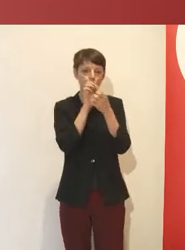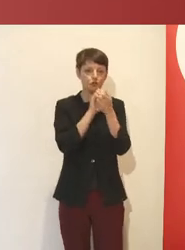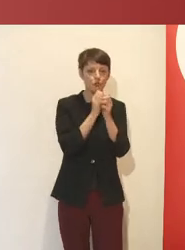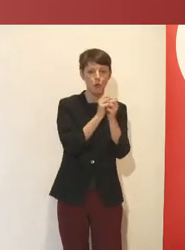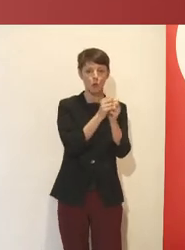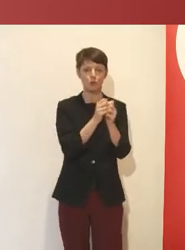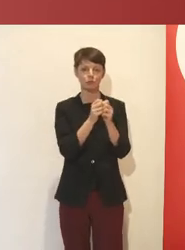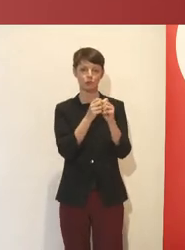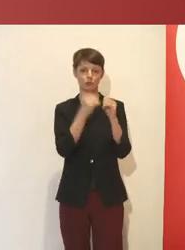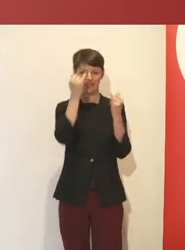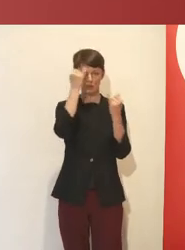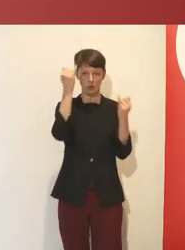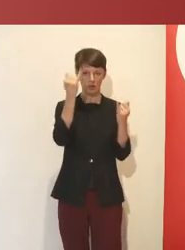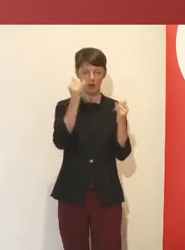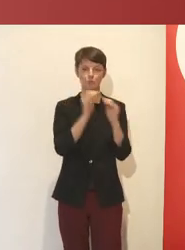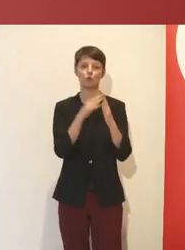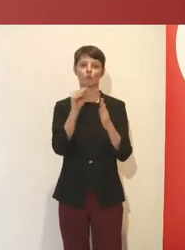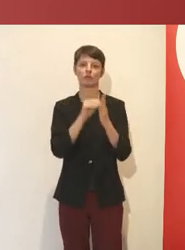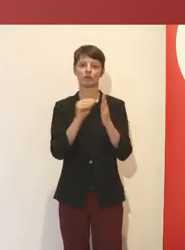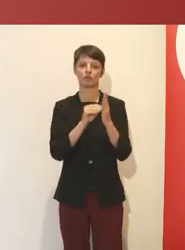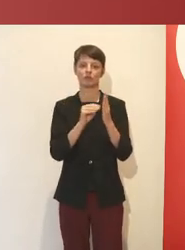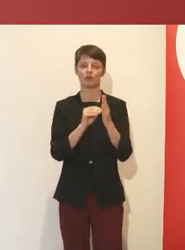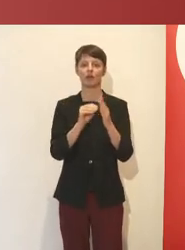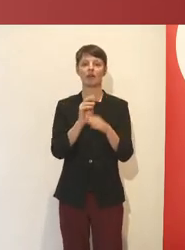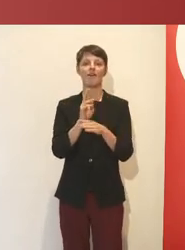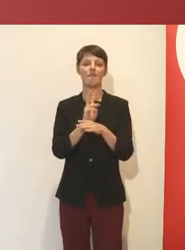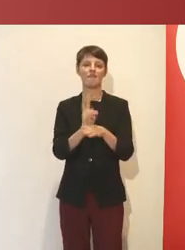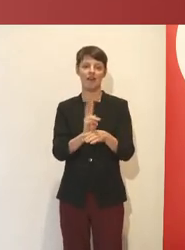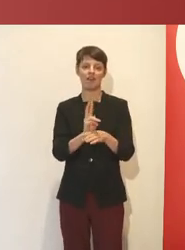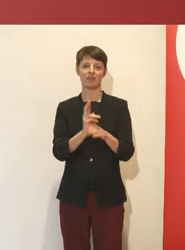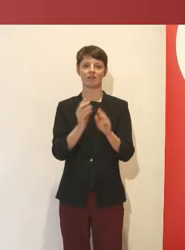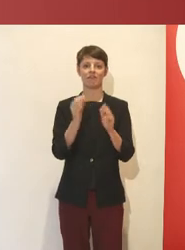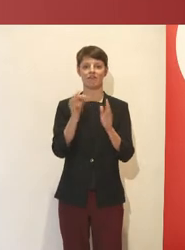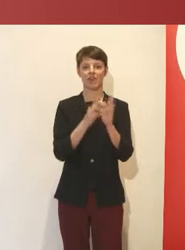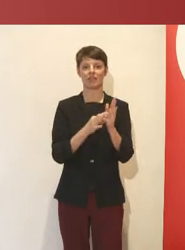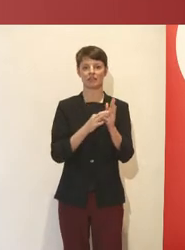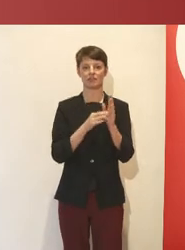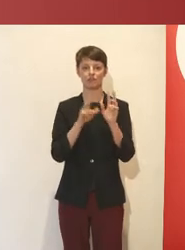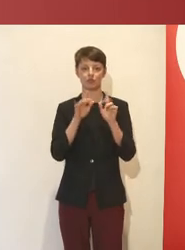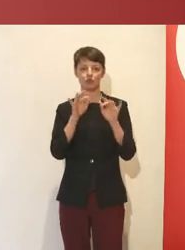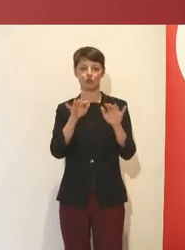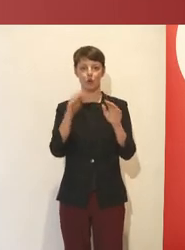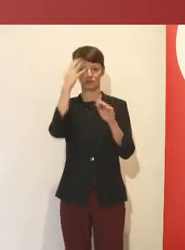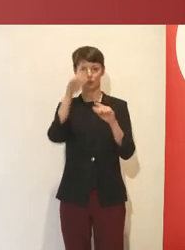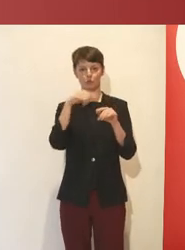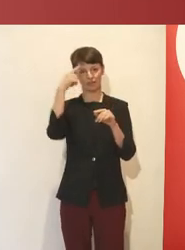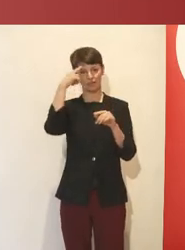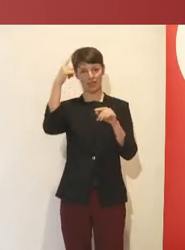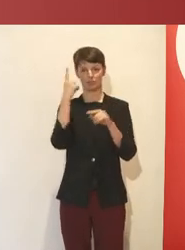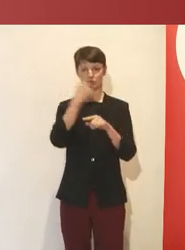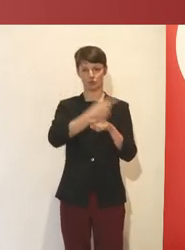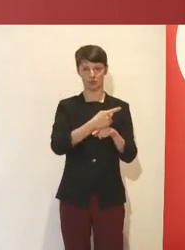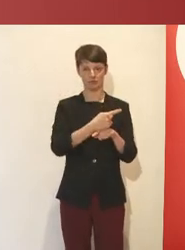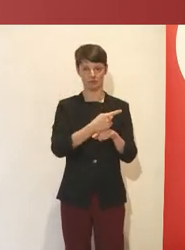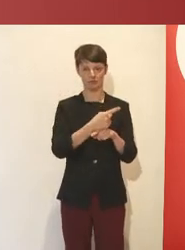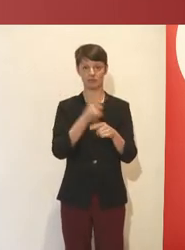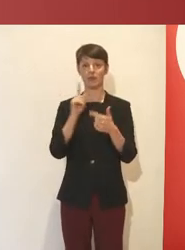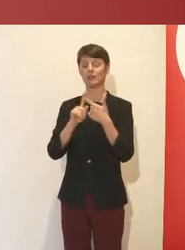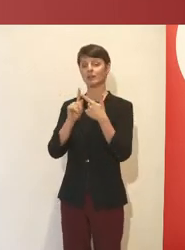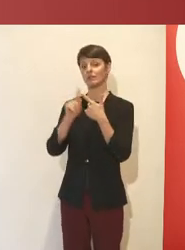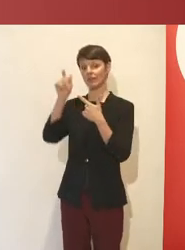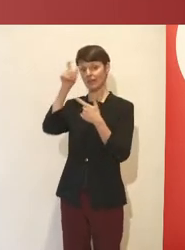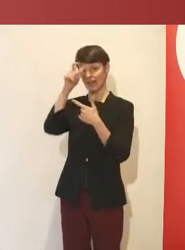hat das buch mitgeschrieben fakes acts wie verschwörungstheorien unser denken bestimmen die zweite experten